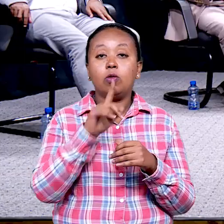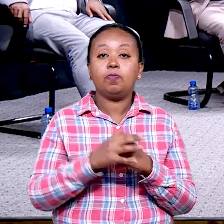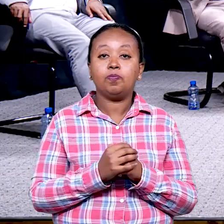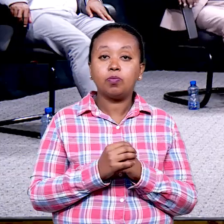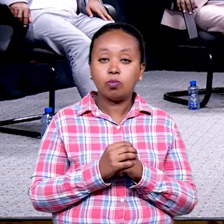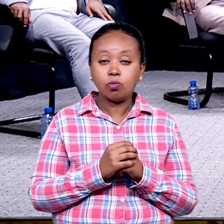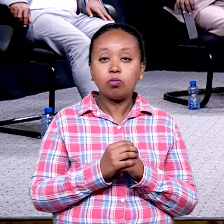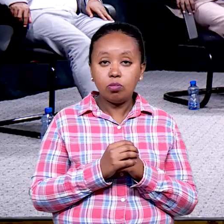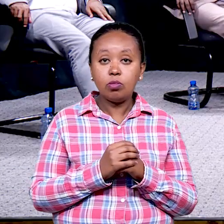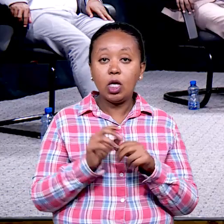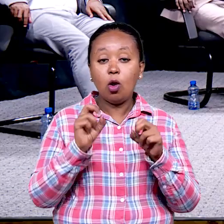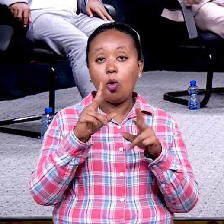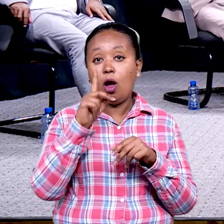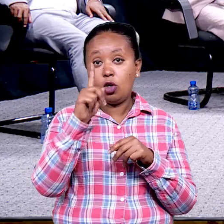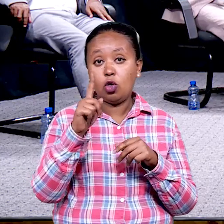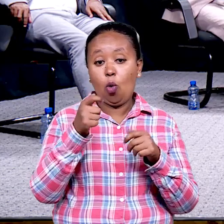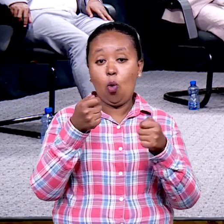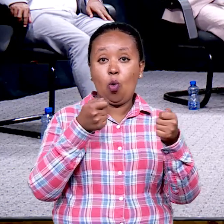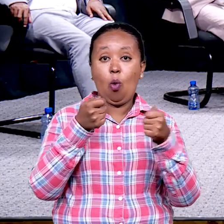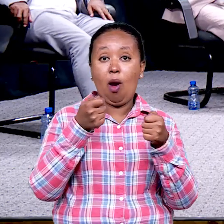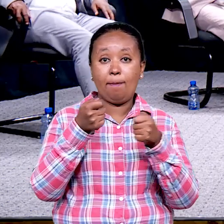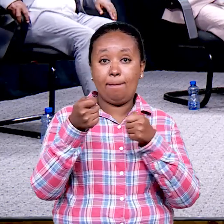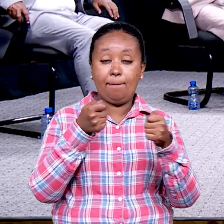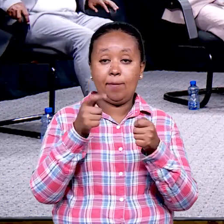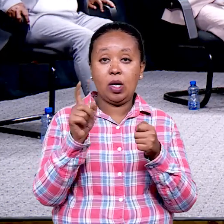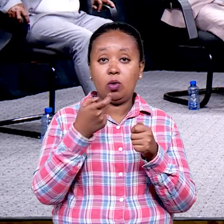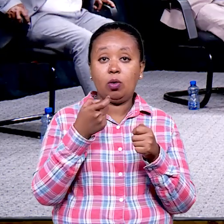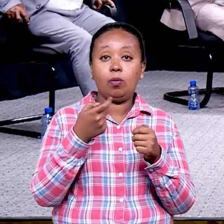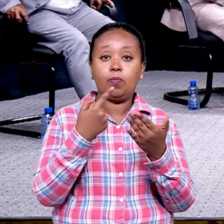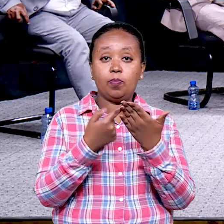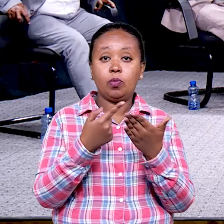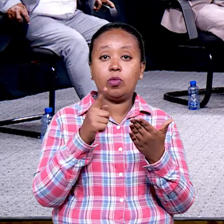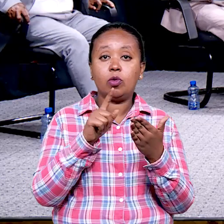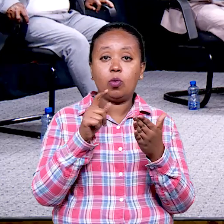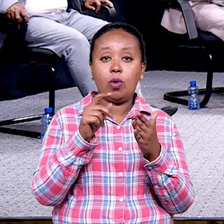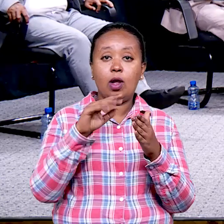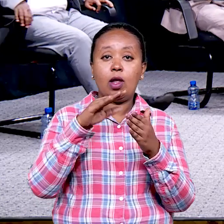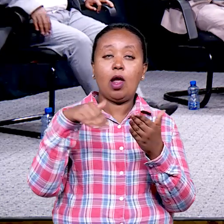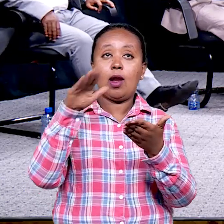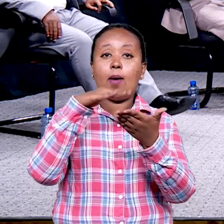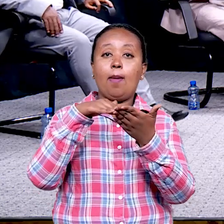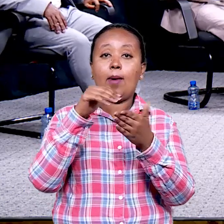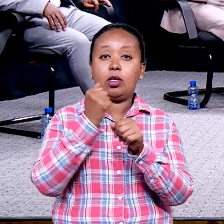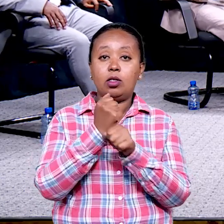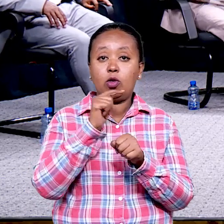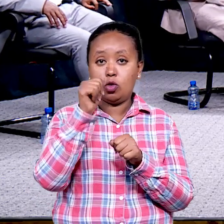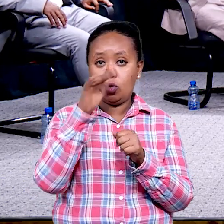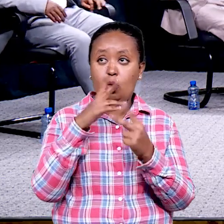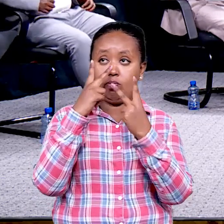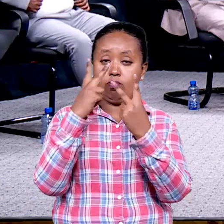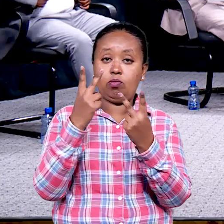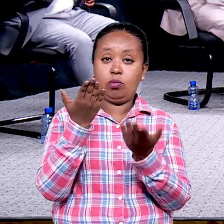ነው አሁን አንደኛው ልጓም የሚሆነው የሚዲያ የአደባባይ ሙያ ነው የአደባባይ ስራ ነው ሶ